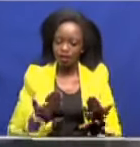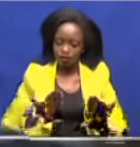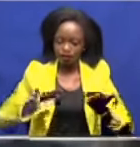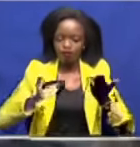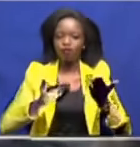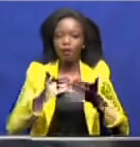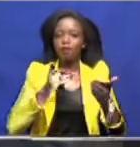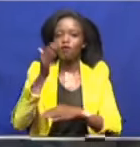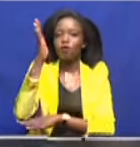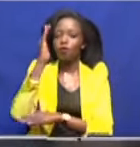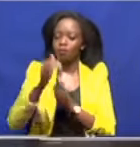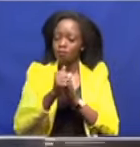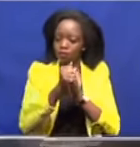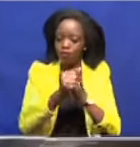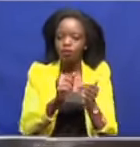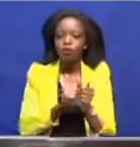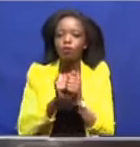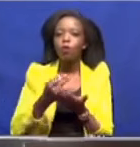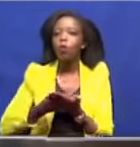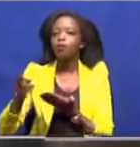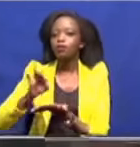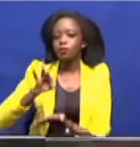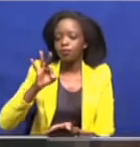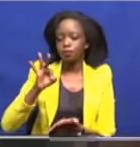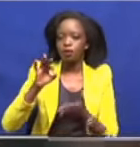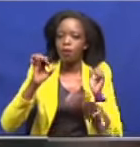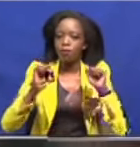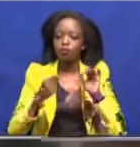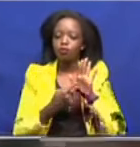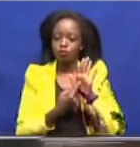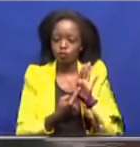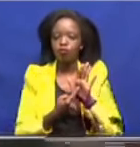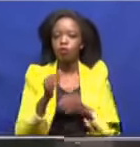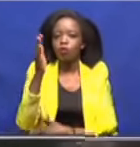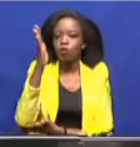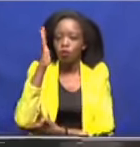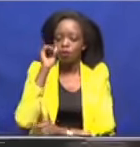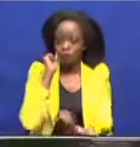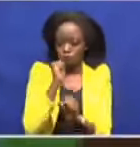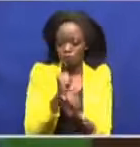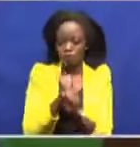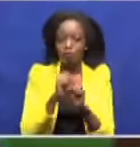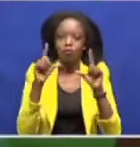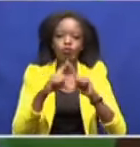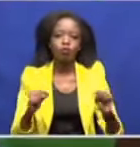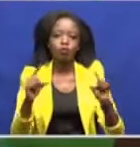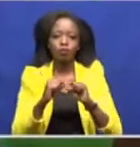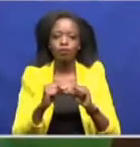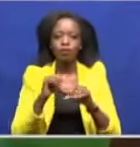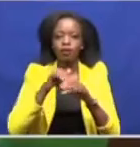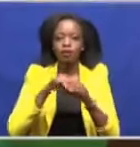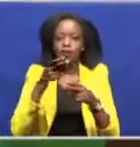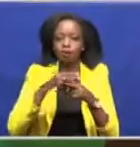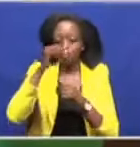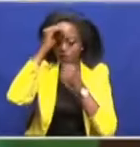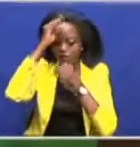mwake, tuongozwe na Roho Mtakatifu, tuweze kudhihirisha Mungu kwa matendo na maneno, kwa jina la Baba